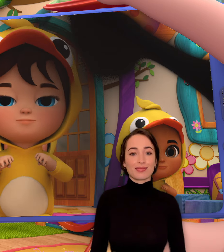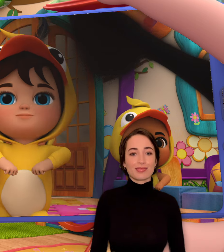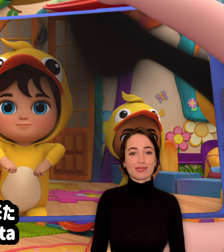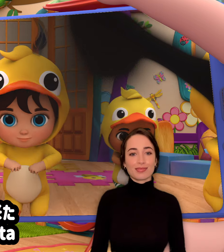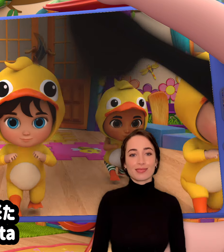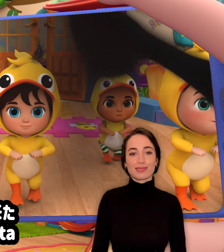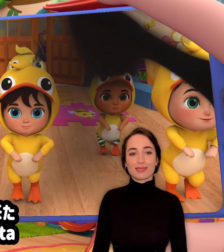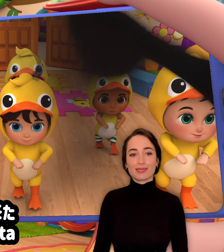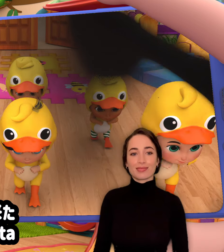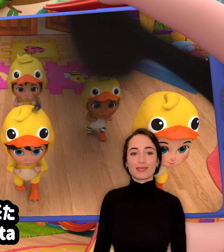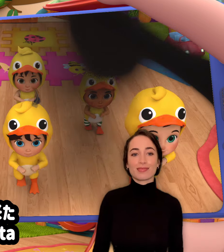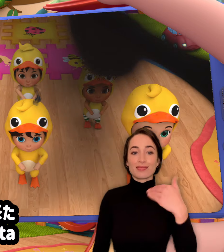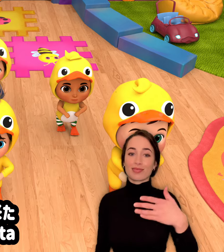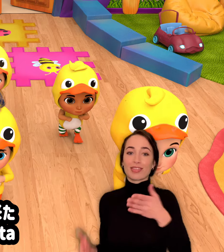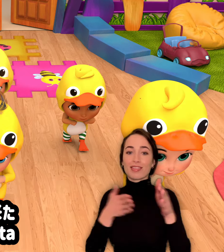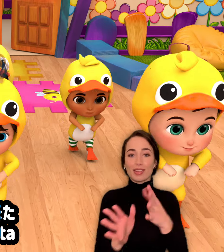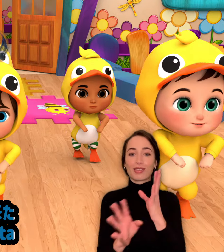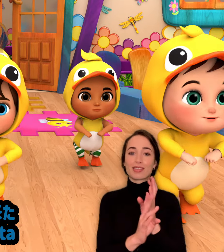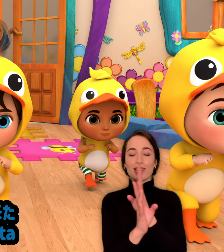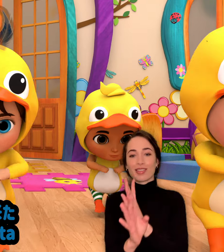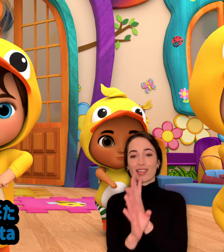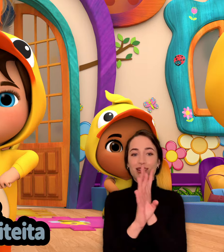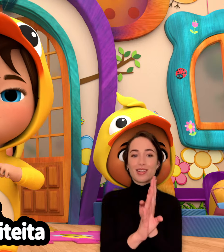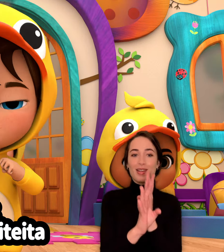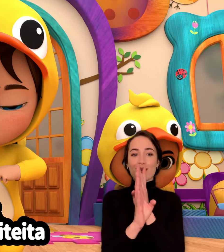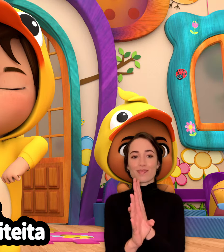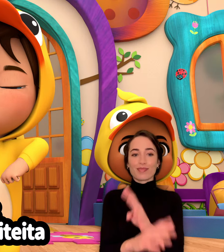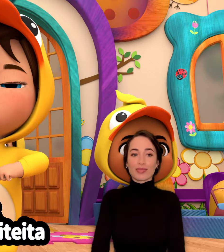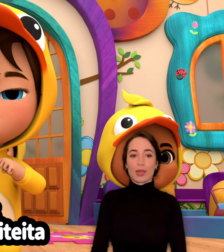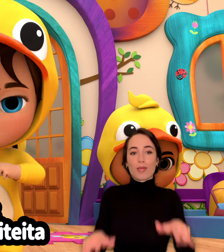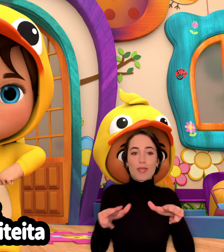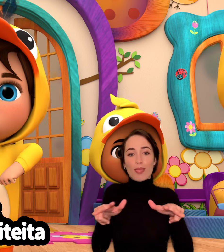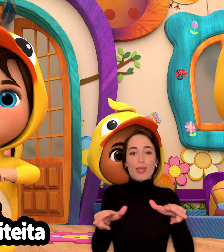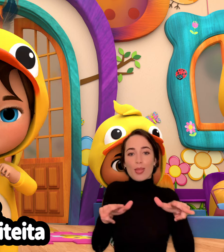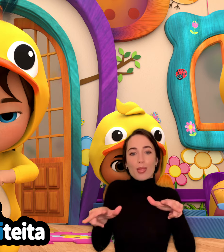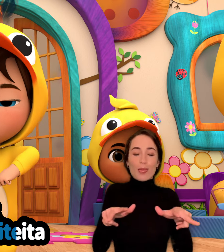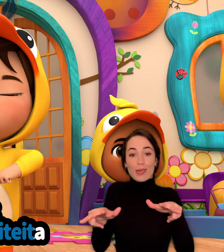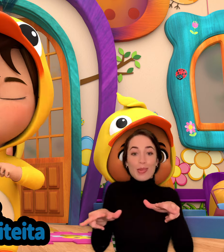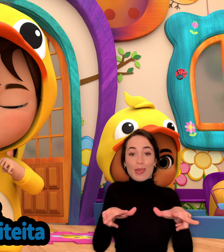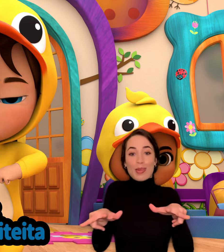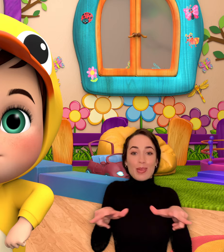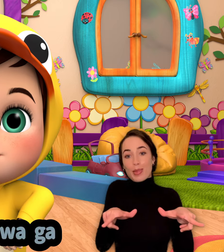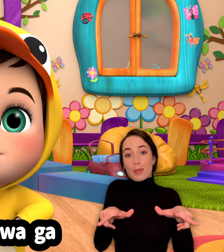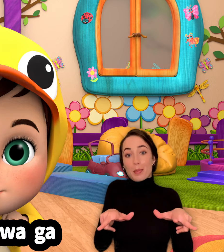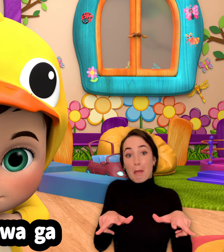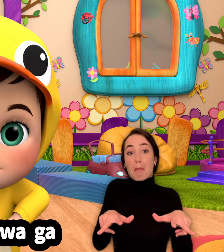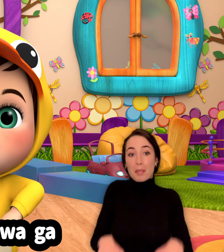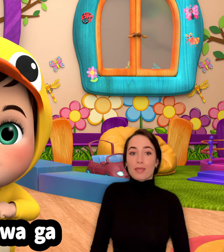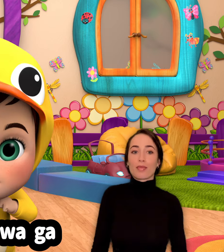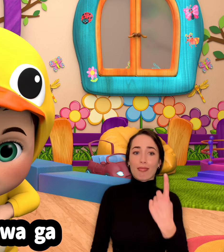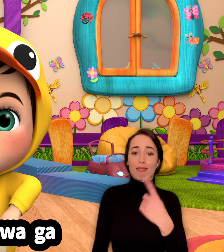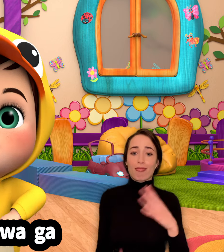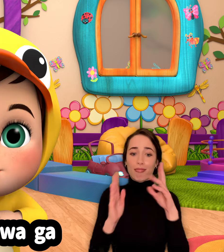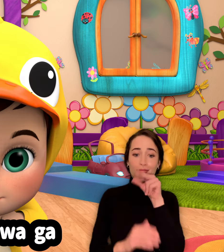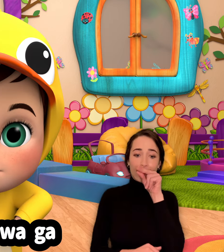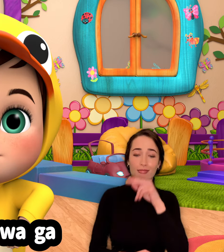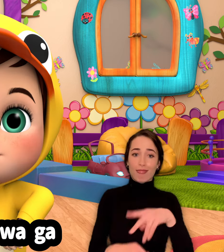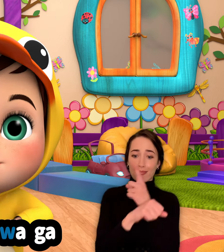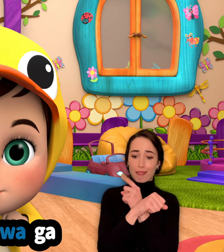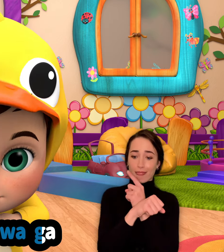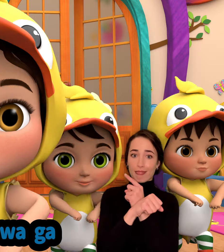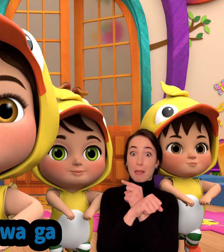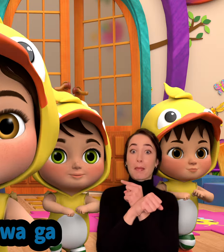た川から戻ってきたぐらくいていたでも羽がつい